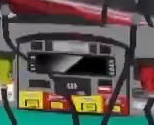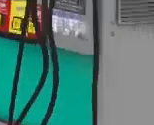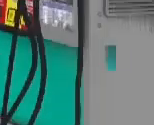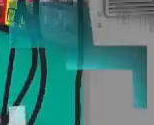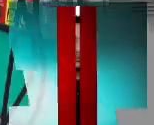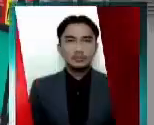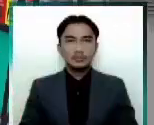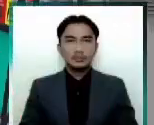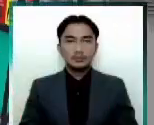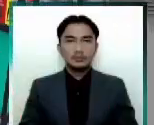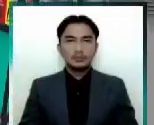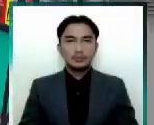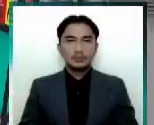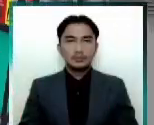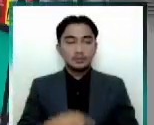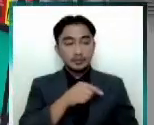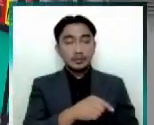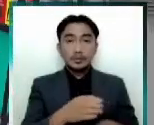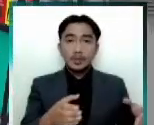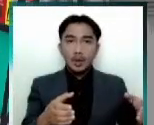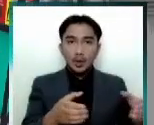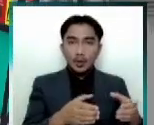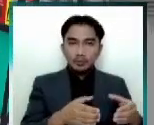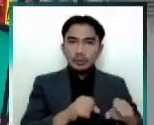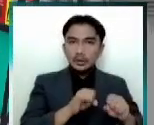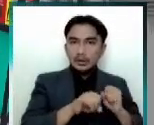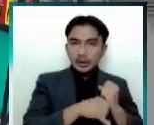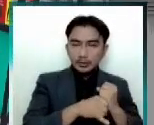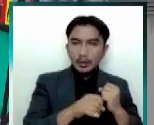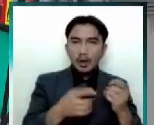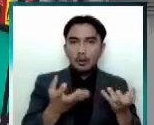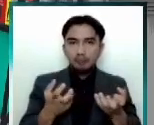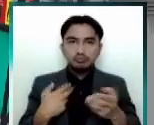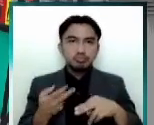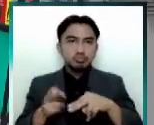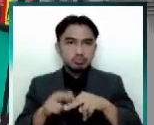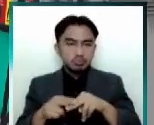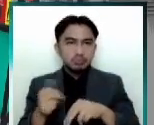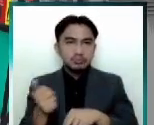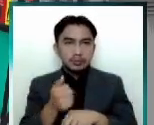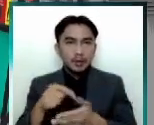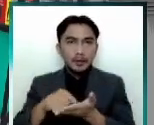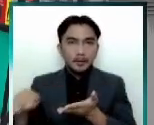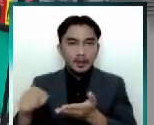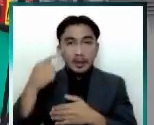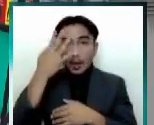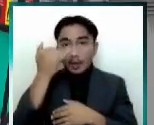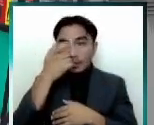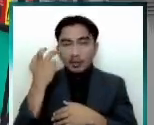humihirit ng 2 pisong dagdag sa pamasahe sa jeep ang ilang tsuper at operator dahil sa big-time oil price hike